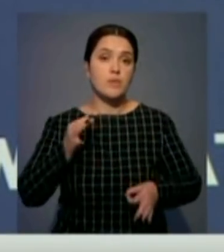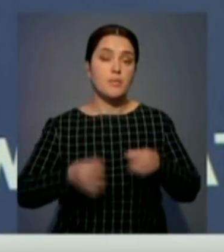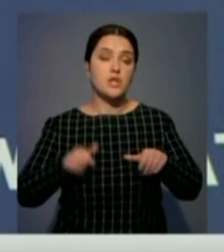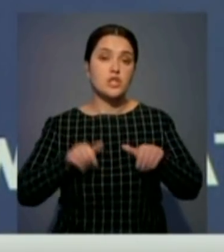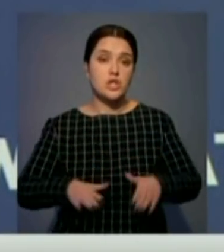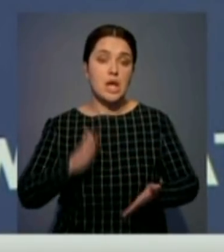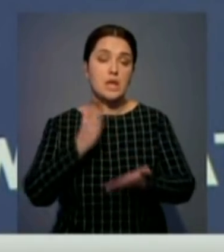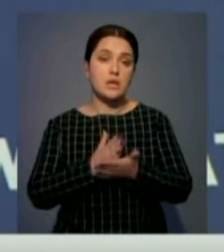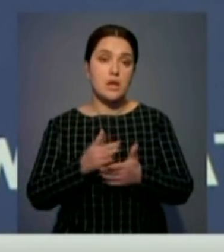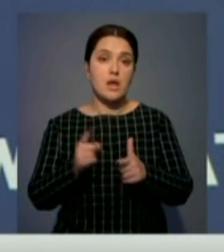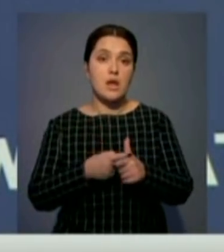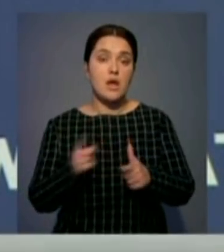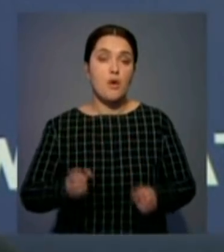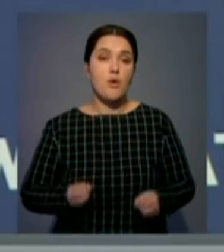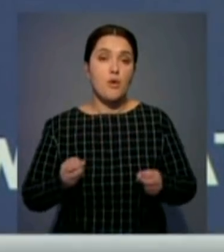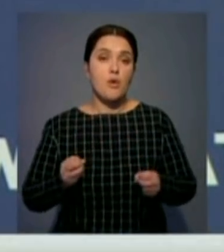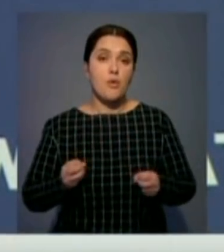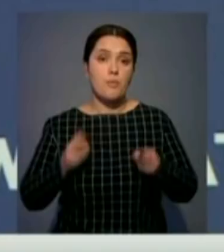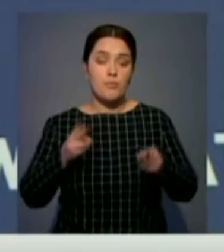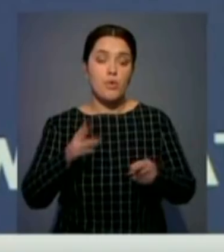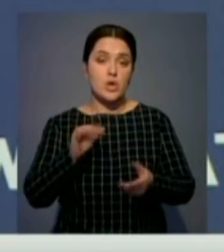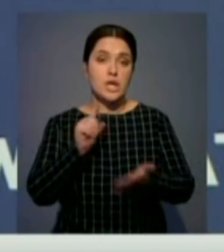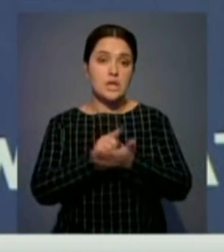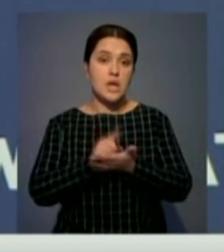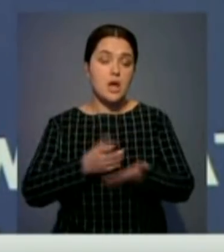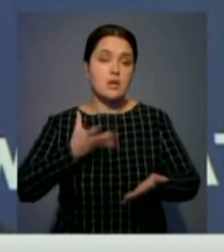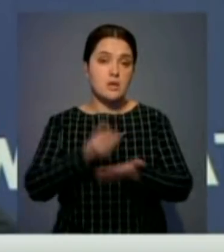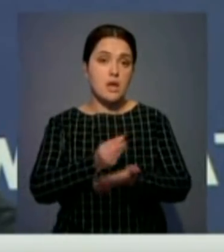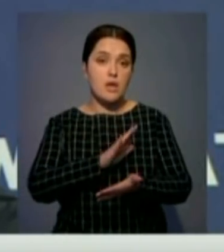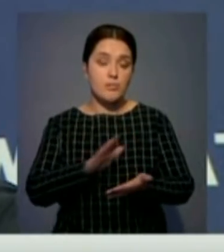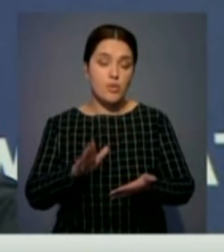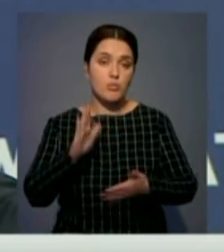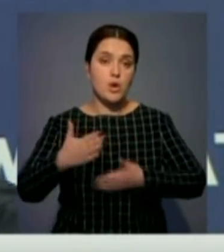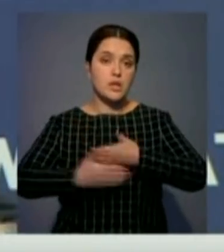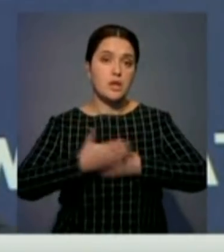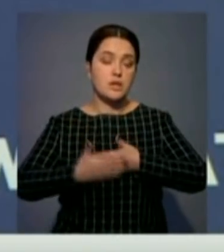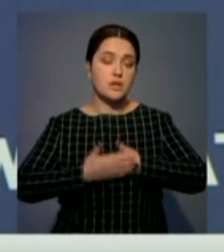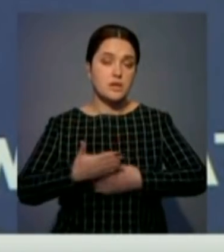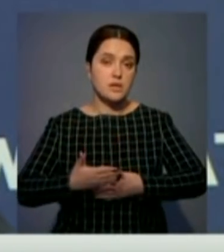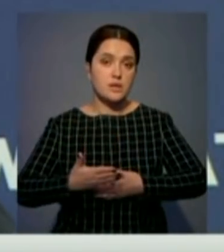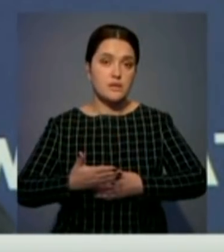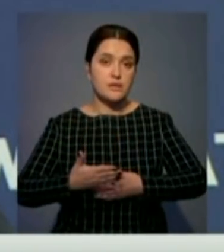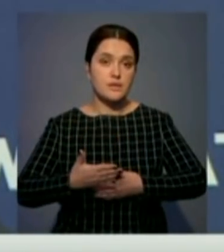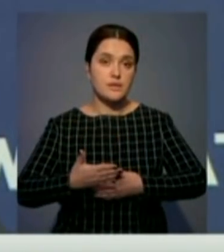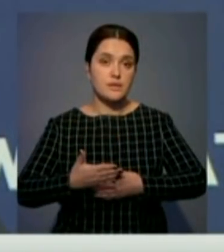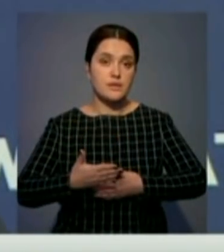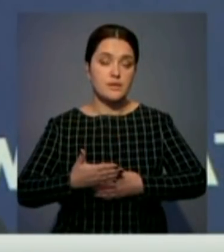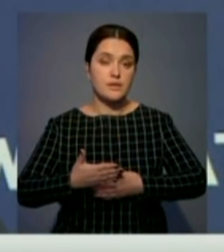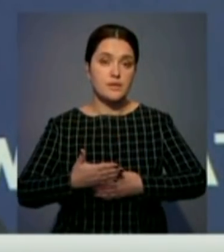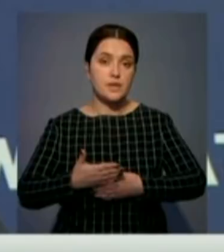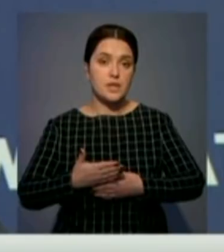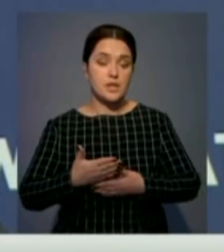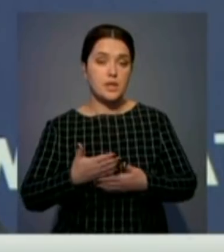наличии преступного деяния по уклонению от уплаты налогов действий субъектов. Кроме